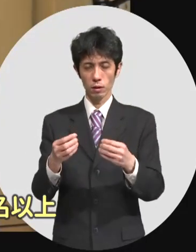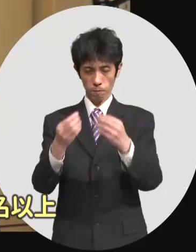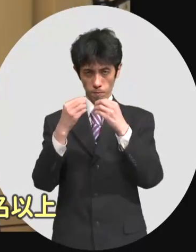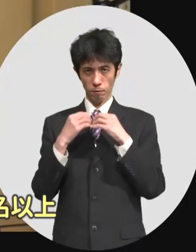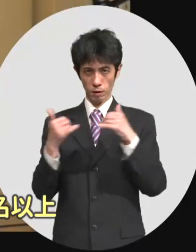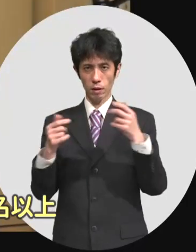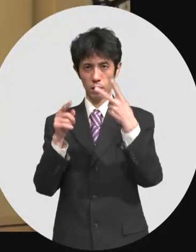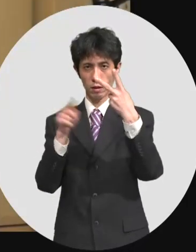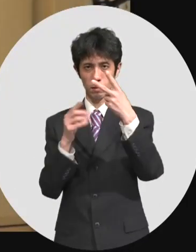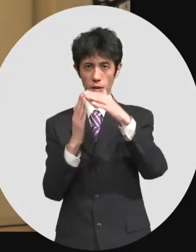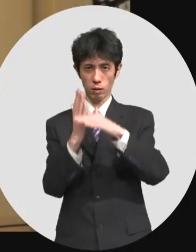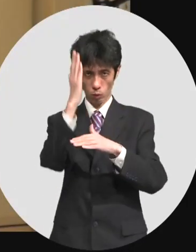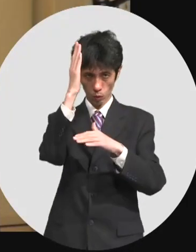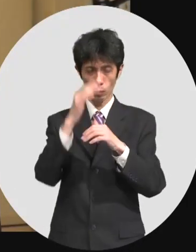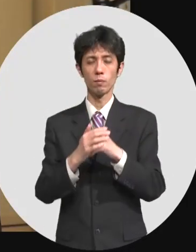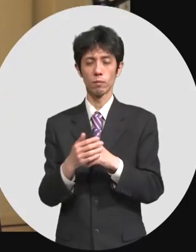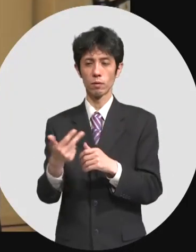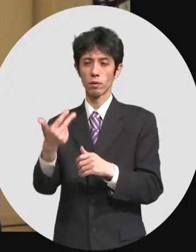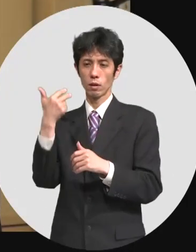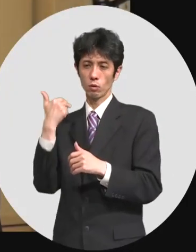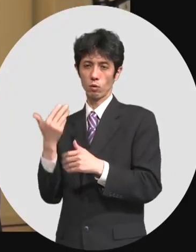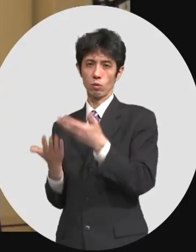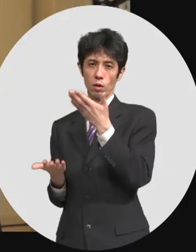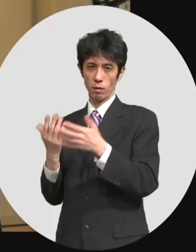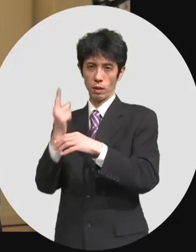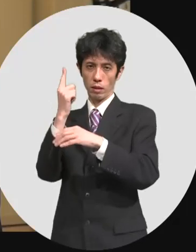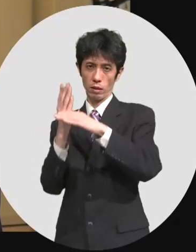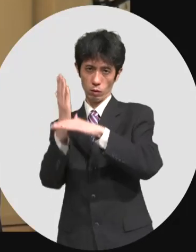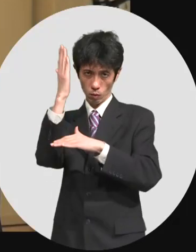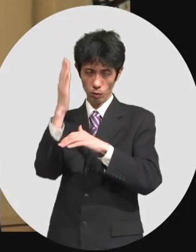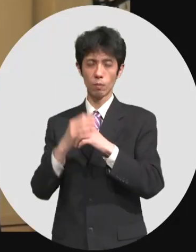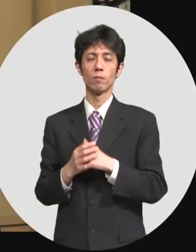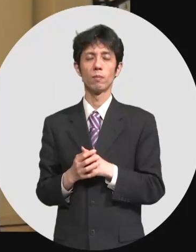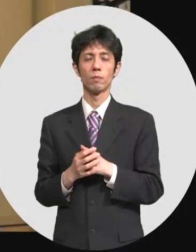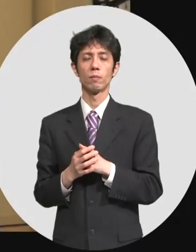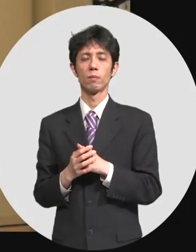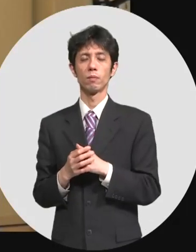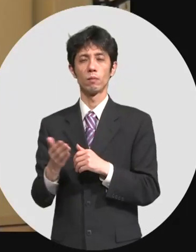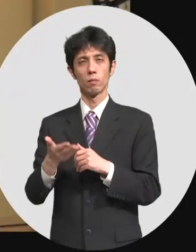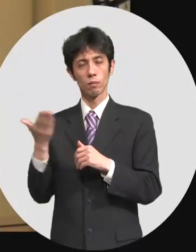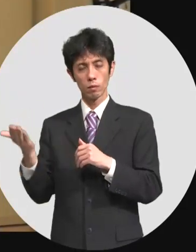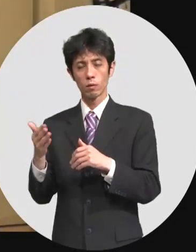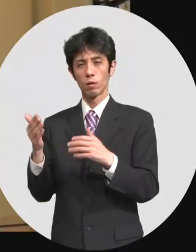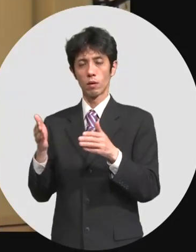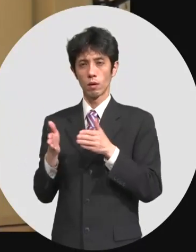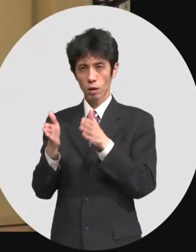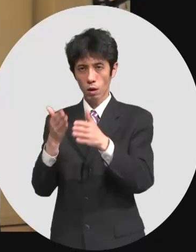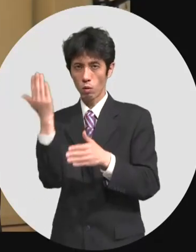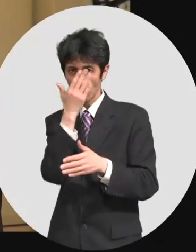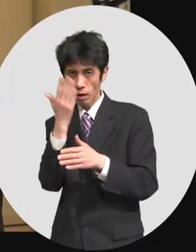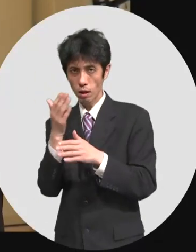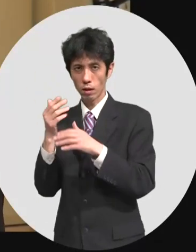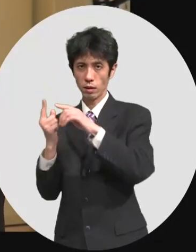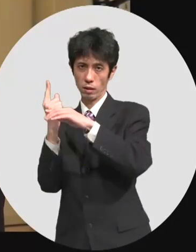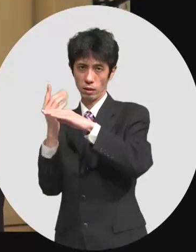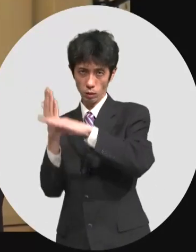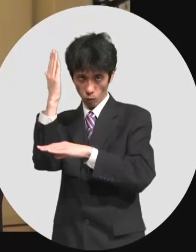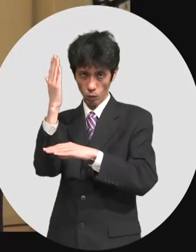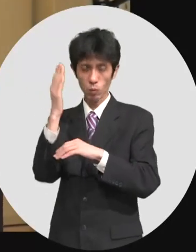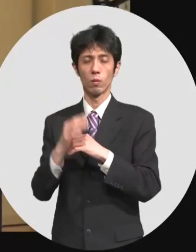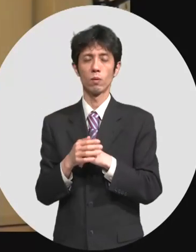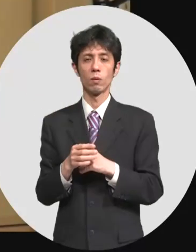以上が全週増加比が1でから不明感染経路不明者1名以上ということで、これ